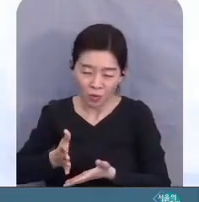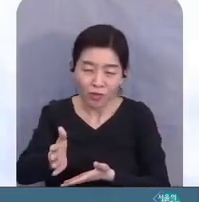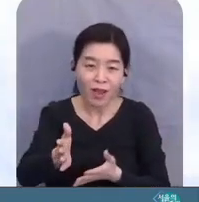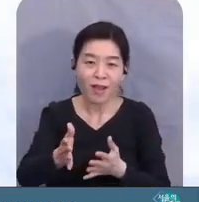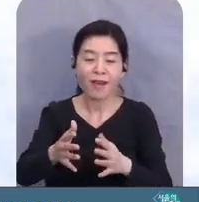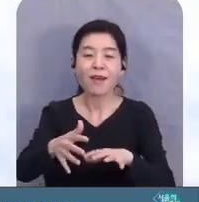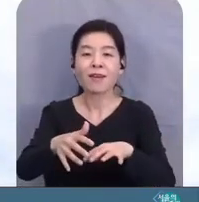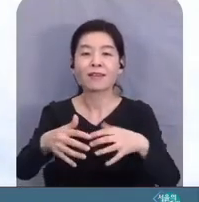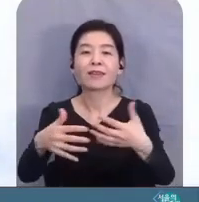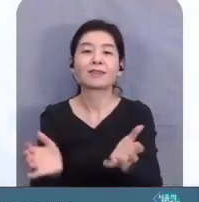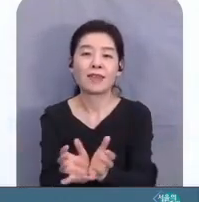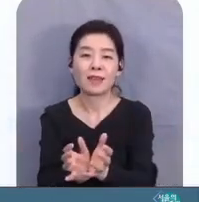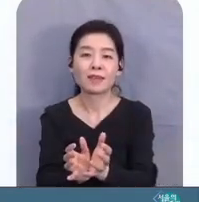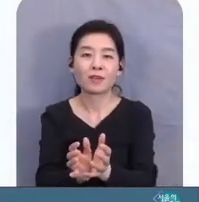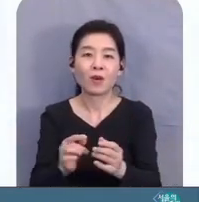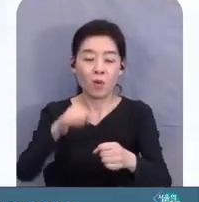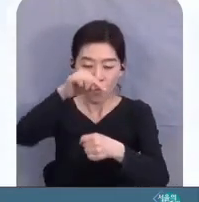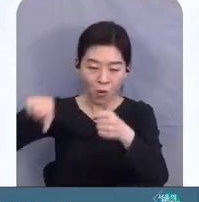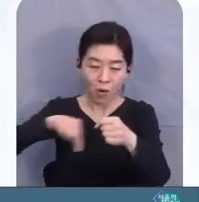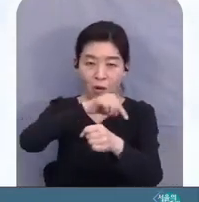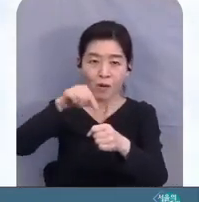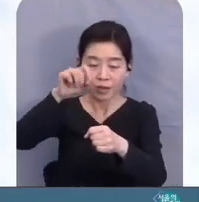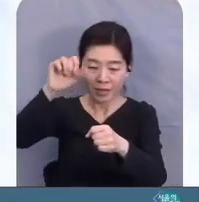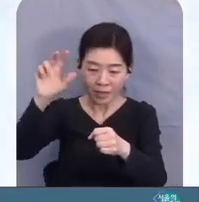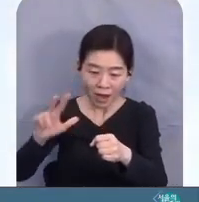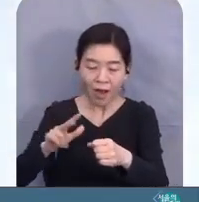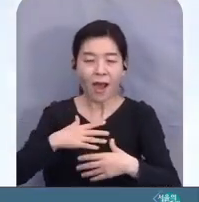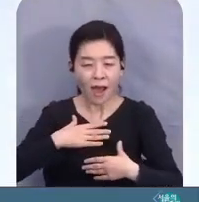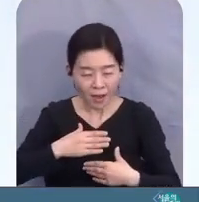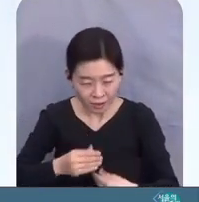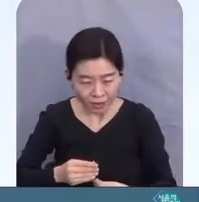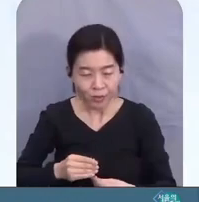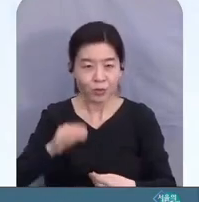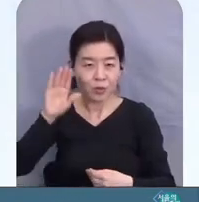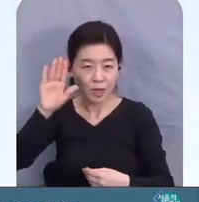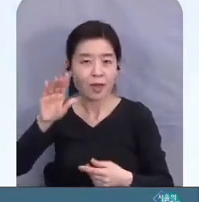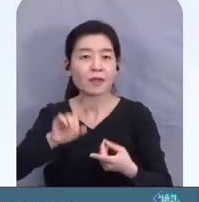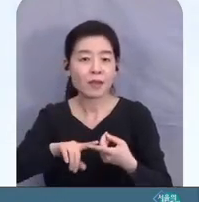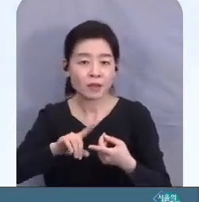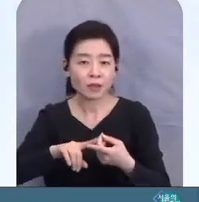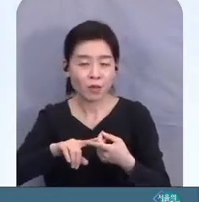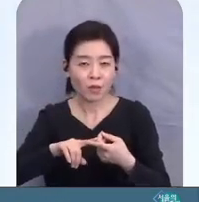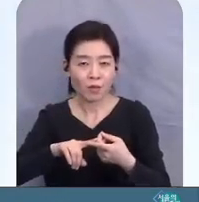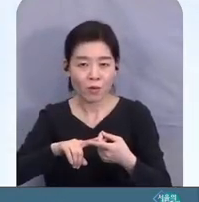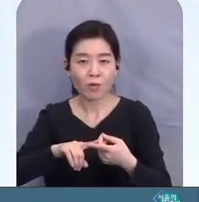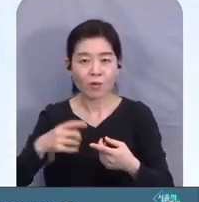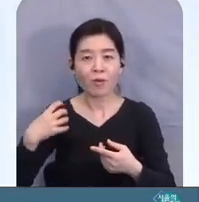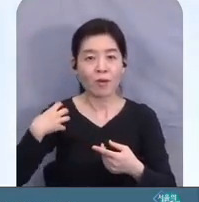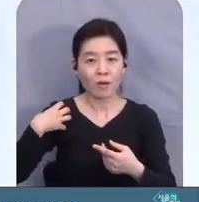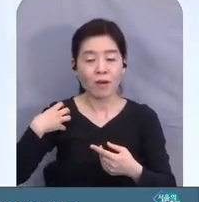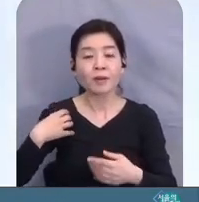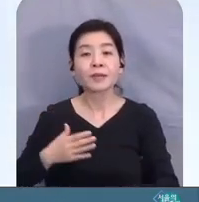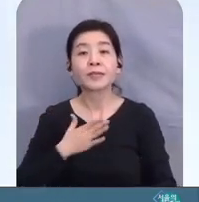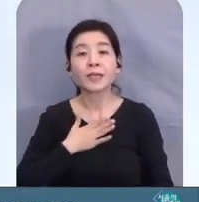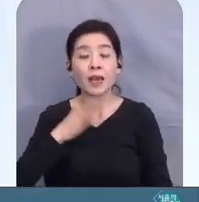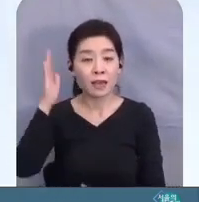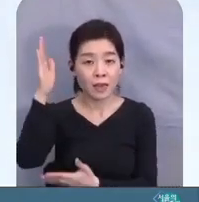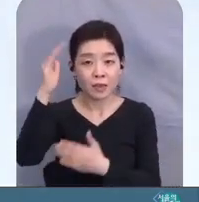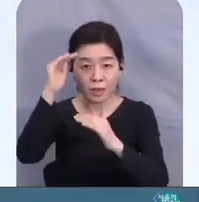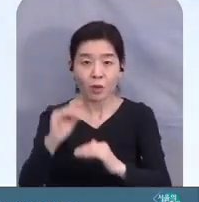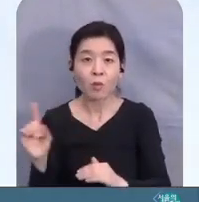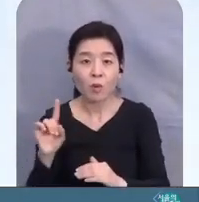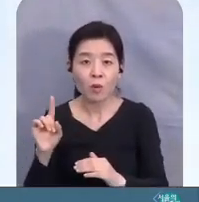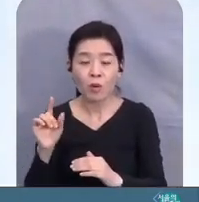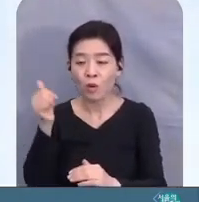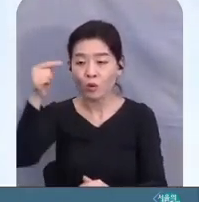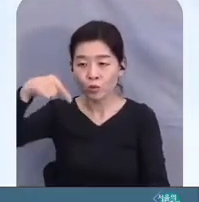미래를 하고 있습니다. 그래서 오늘 나와서 말씀을 드릴 거는 후쿠시마